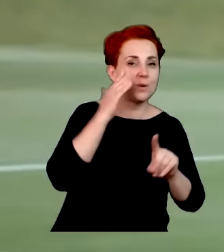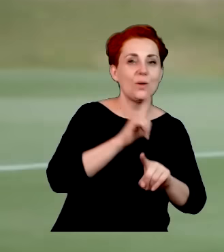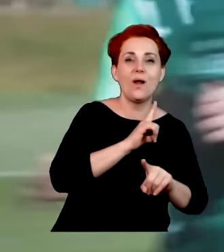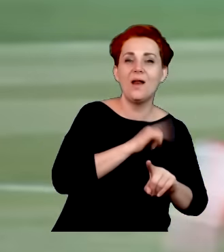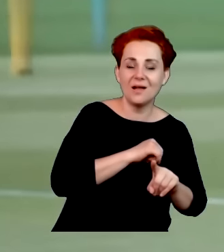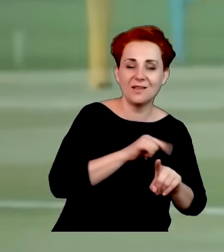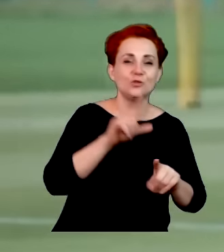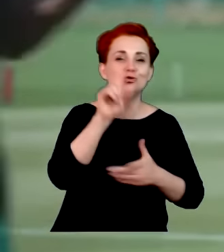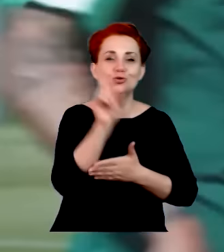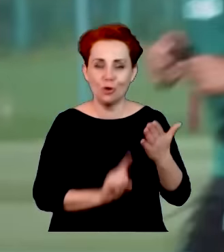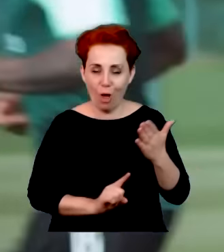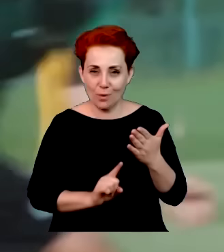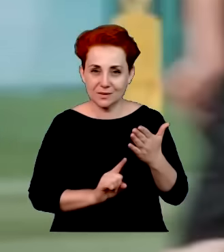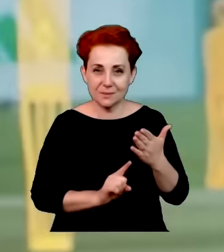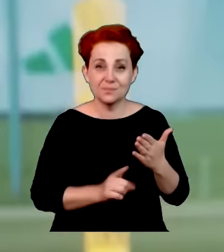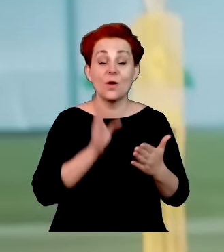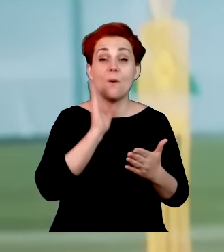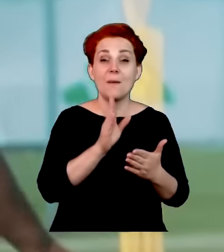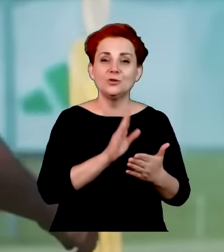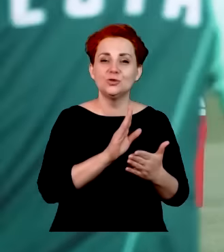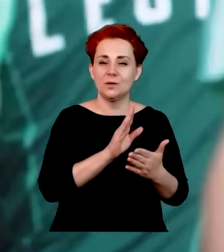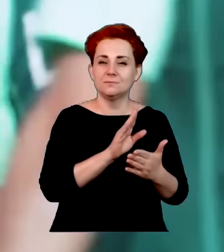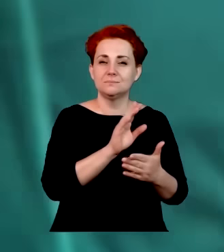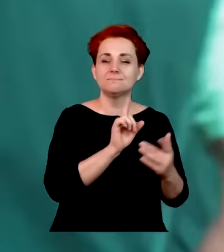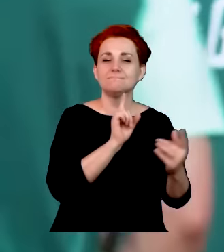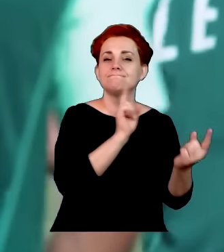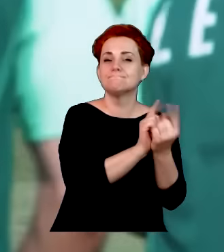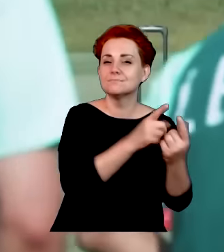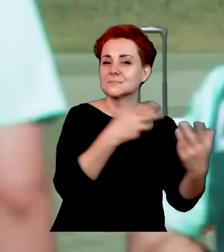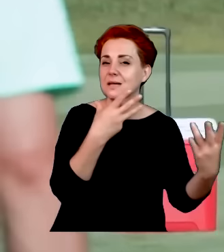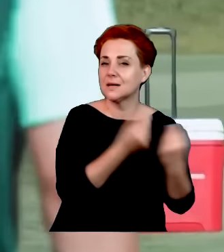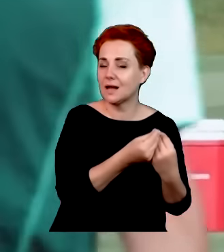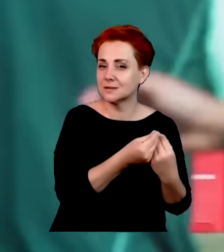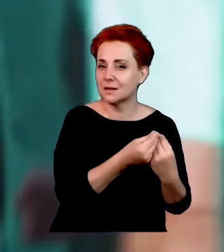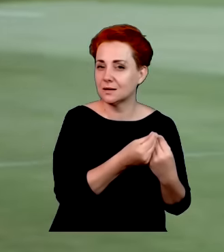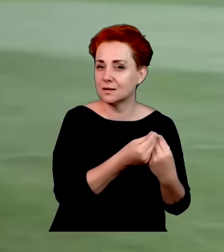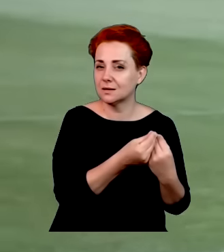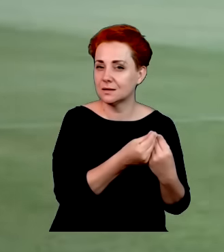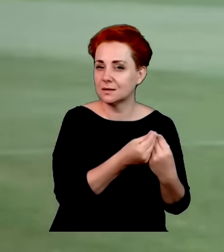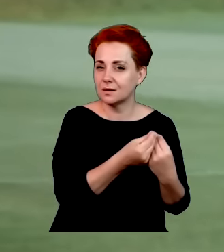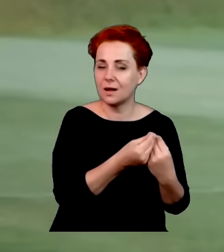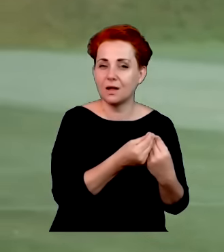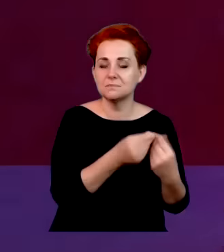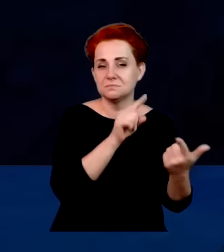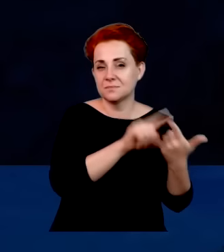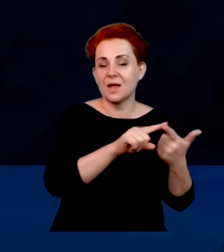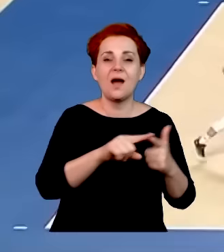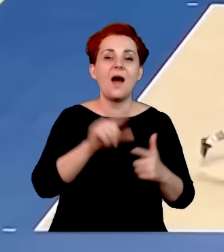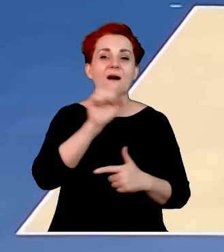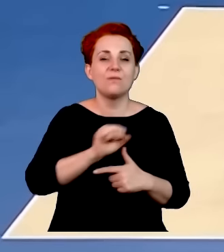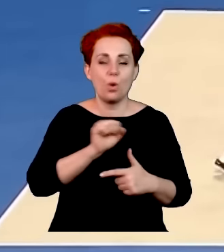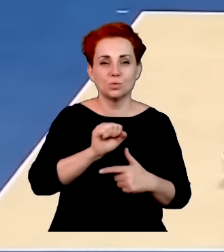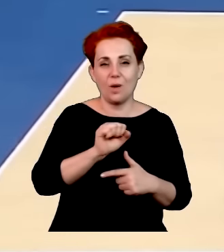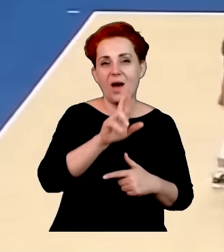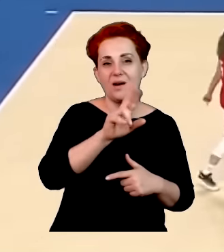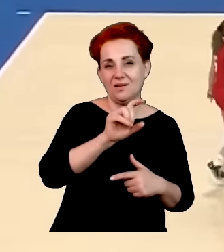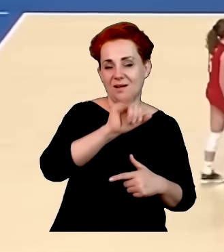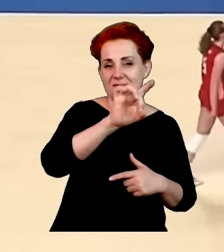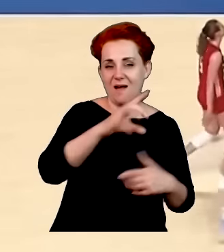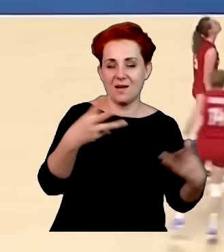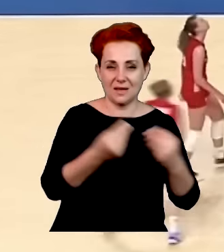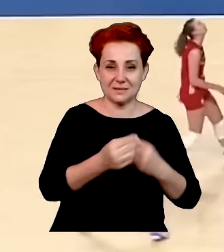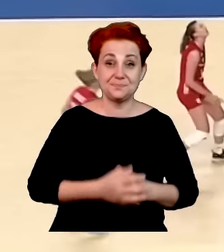Stołeczny klub zagra z wygranym dwumeczu Kerna Frontown Crusaders, a wrocławianie z Riga FC. Wiemy